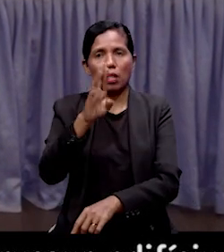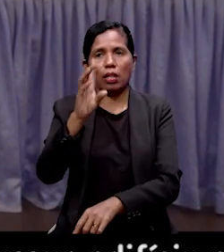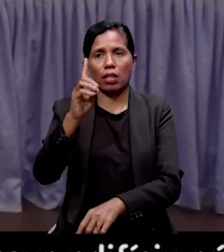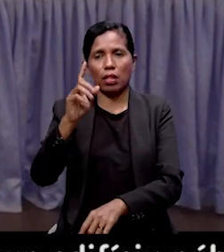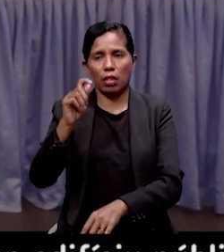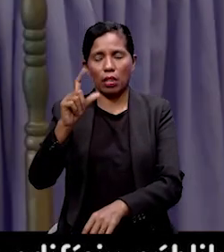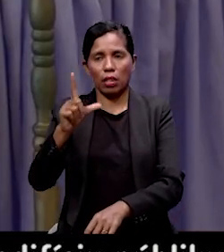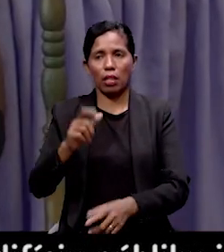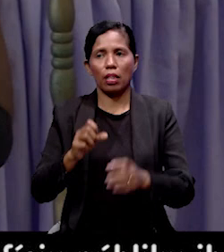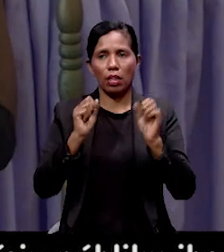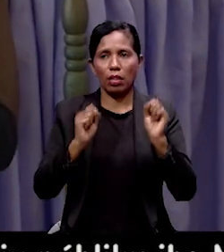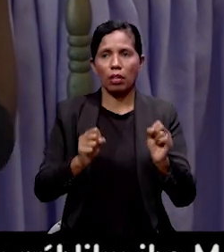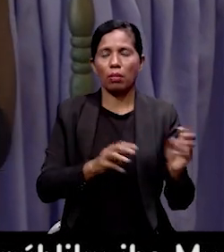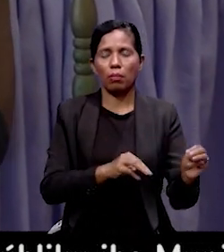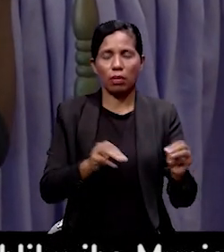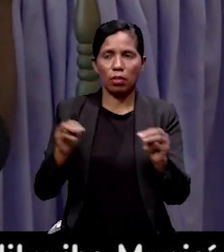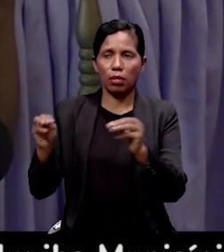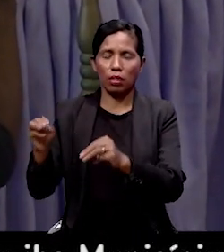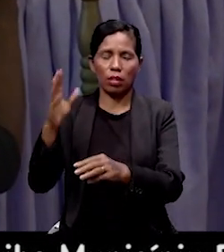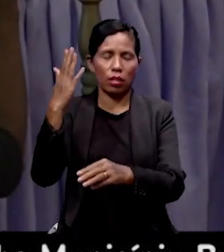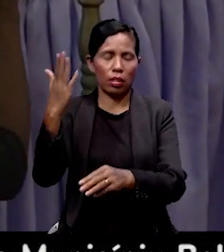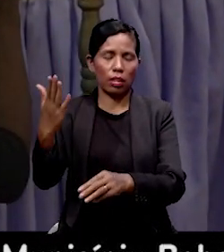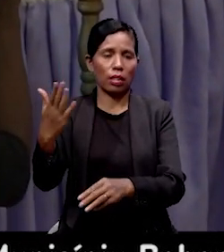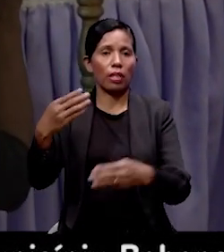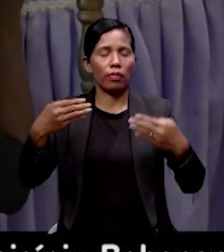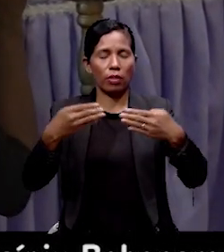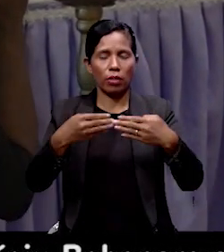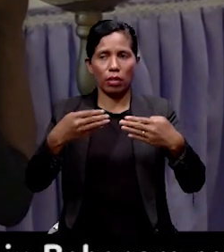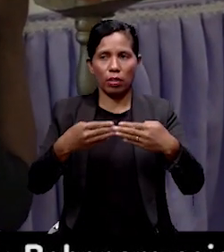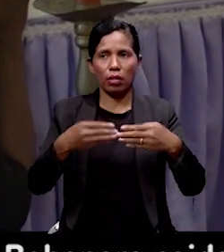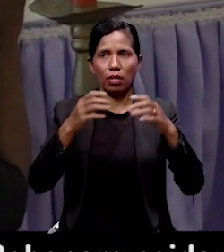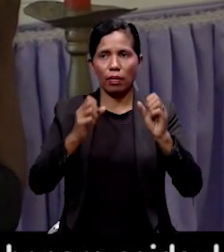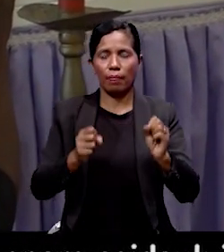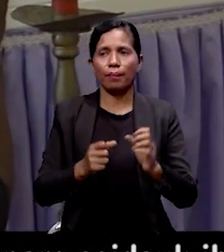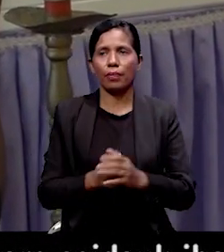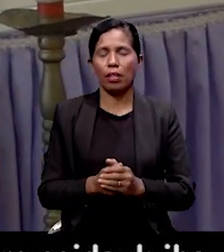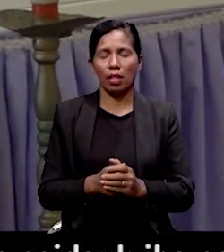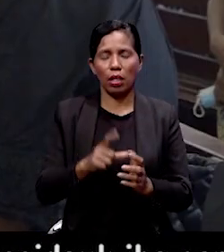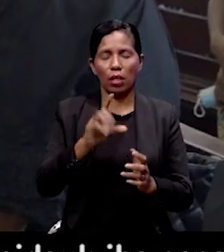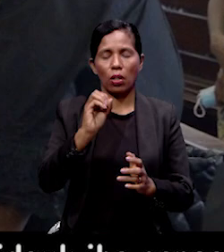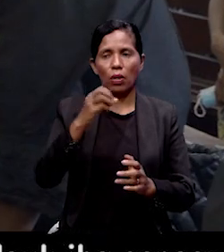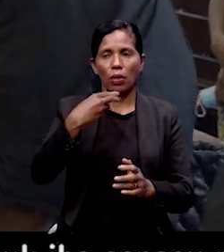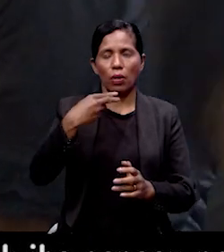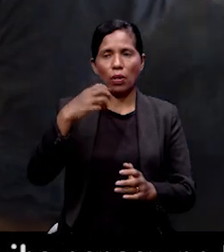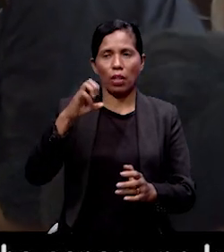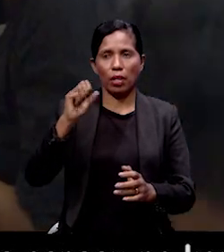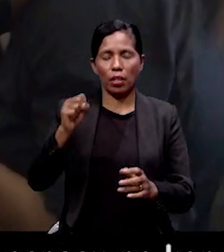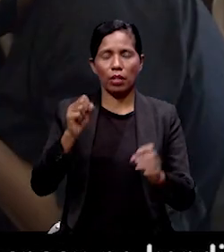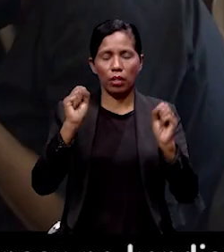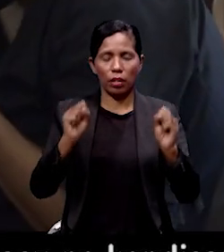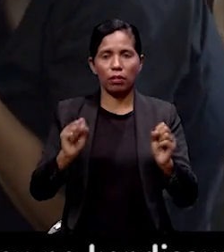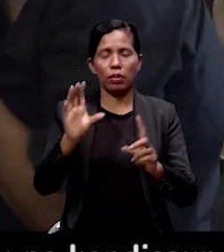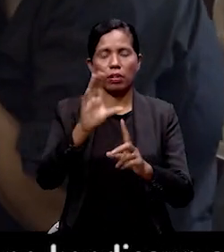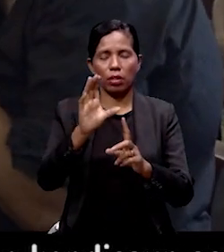Lobato, hodi destaka iha motain batugade, no tapo hanulu loes hanesan komandante